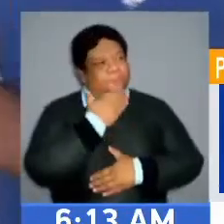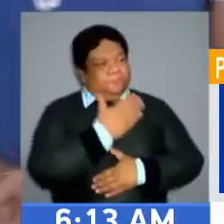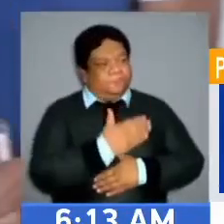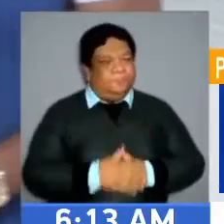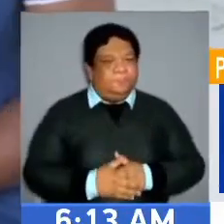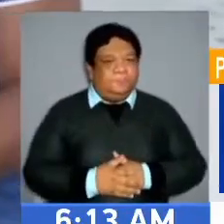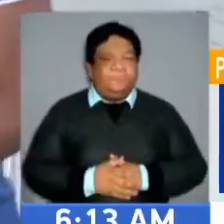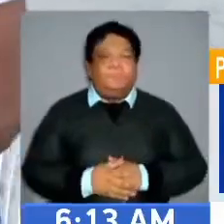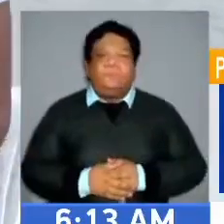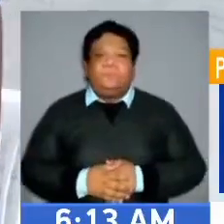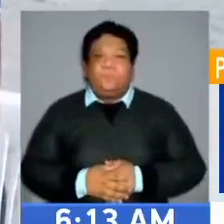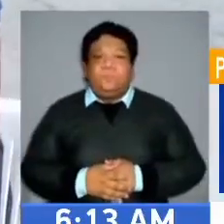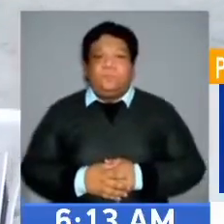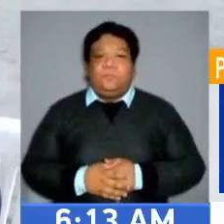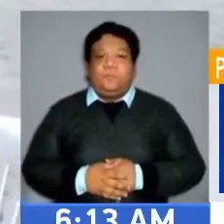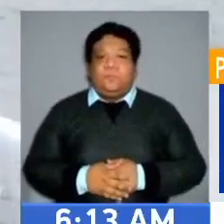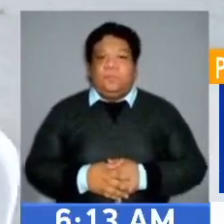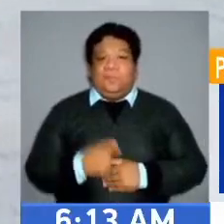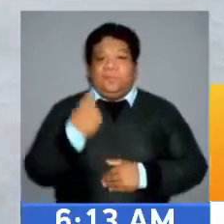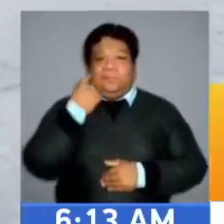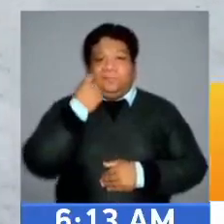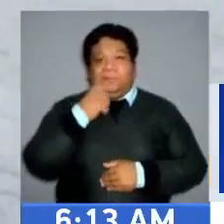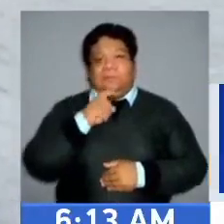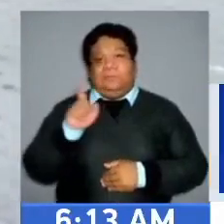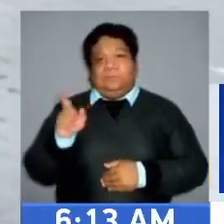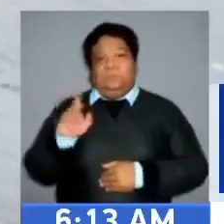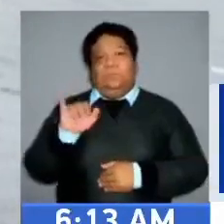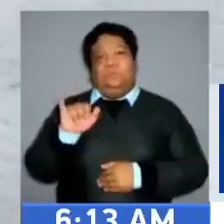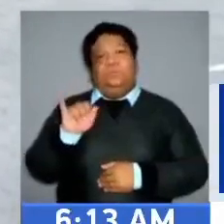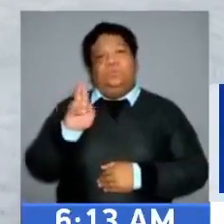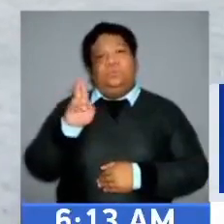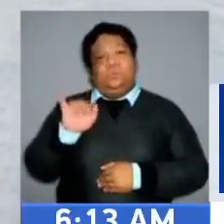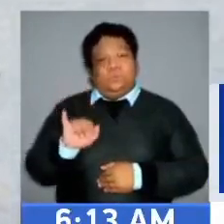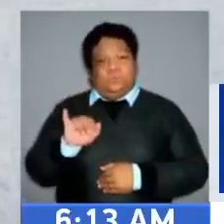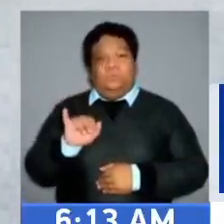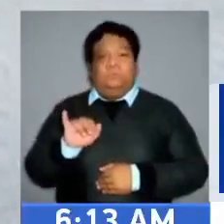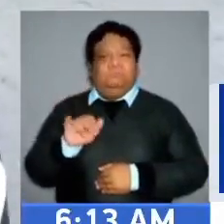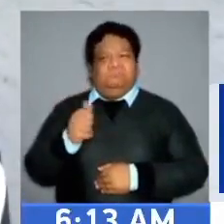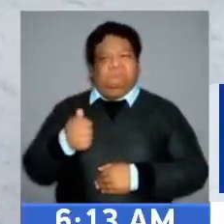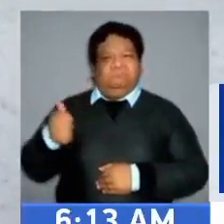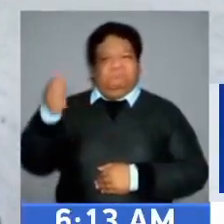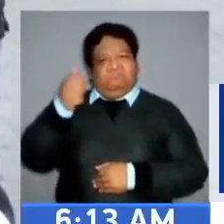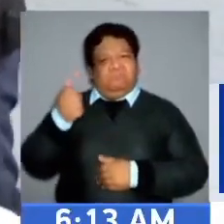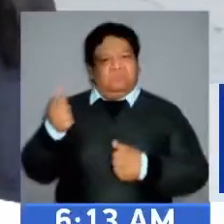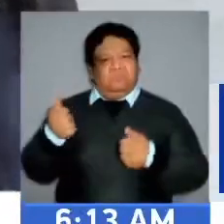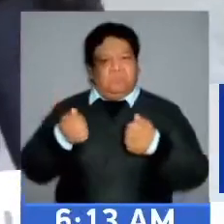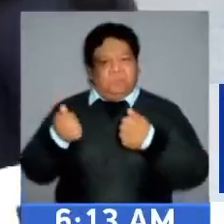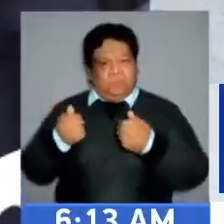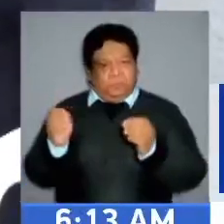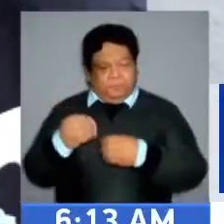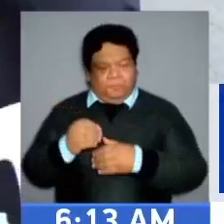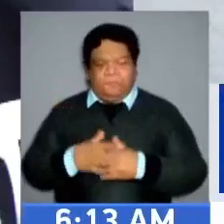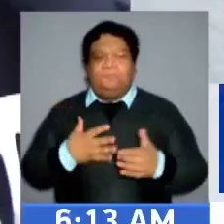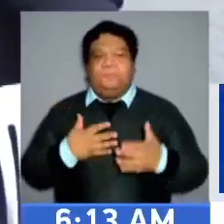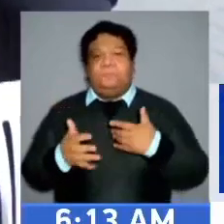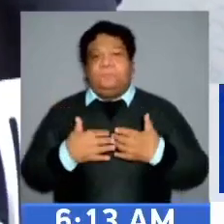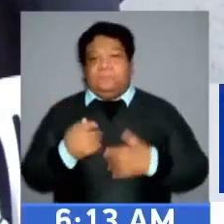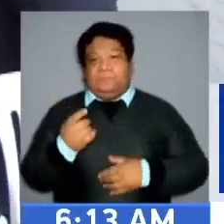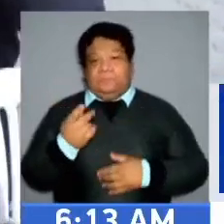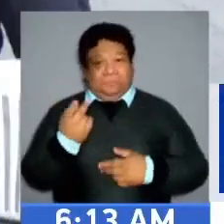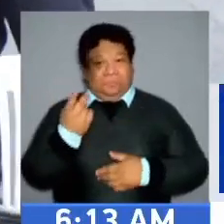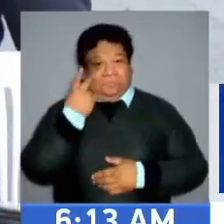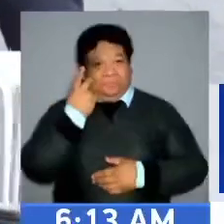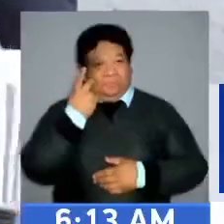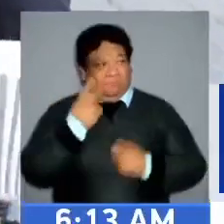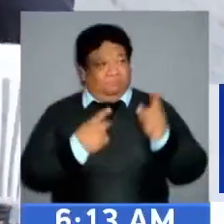ng pamunuan ng Manila North Cemetery. At tulad po na nakikita ninyo, ayan, maayos na po at handang-handa na ang Manila North Cemetery para